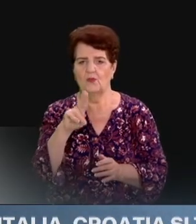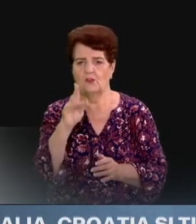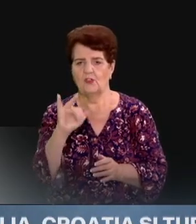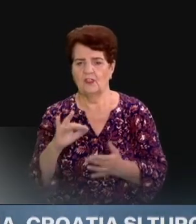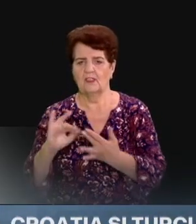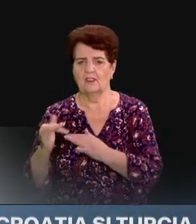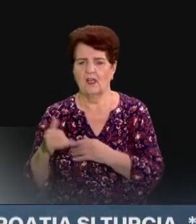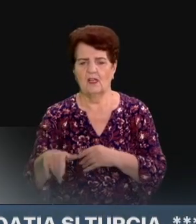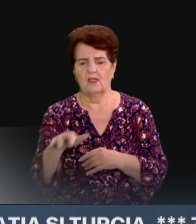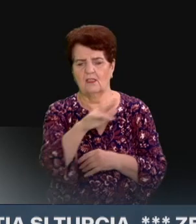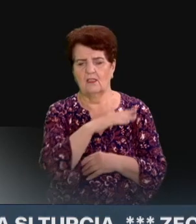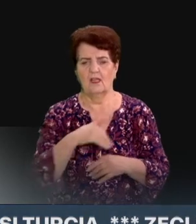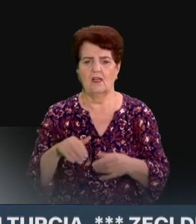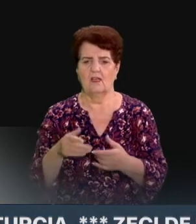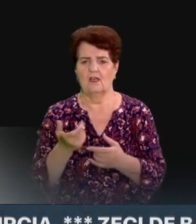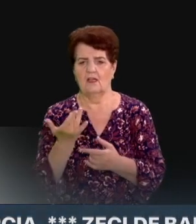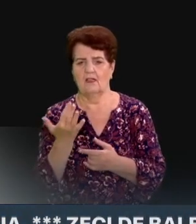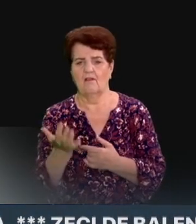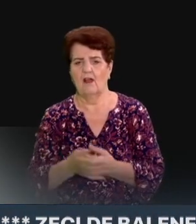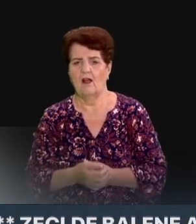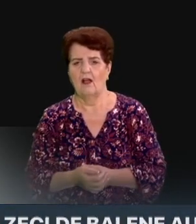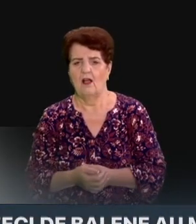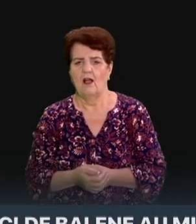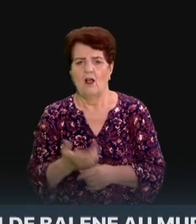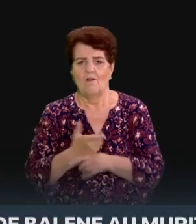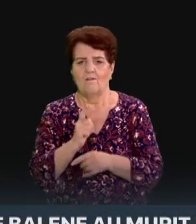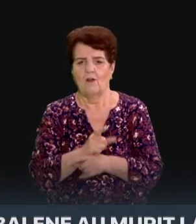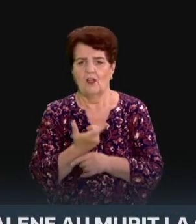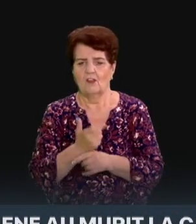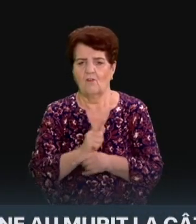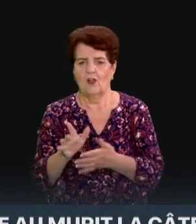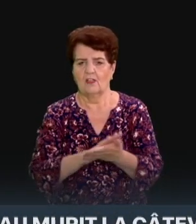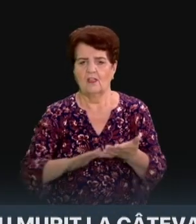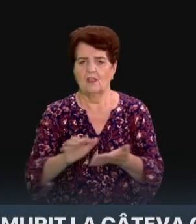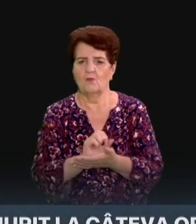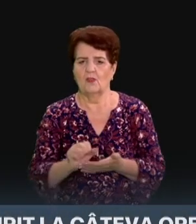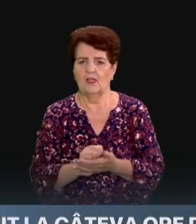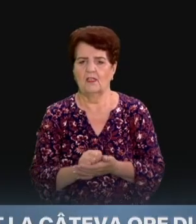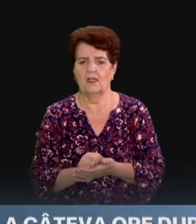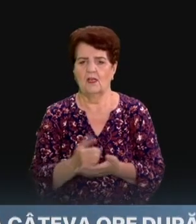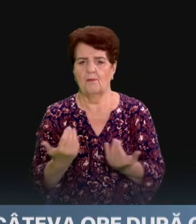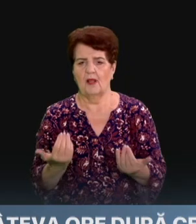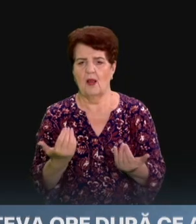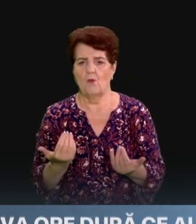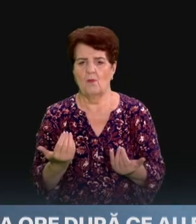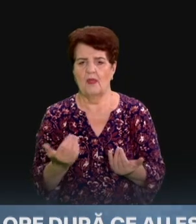aici în zona, Alexandreni, Parcova. O situație foarte deplorabilă. Practic, reușim până la moment